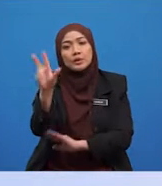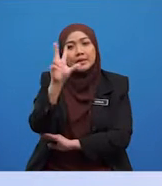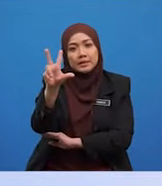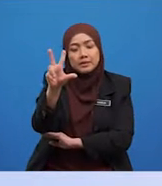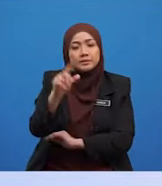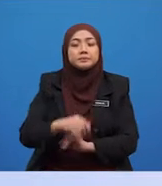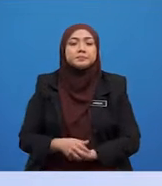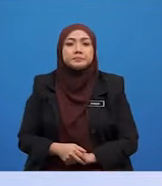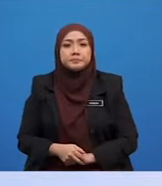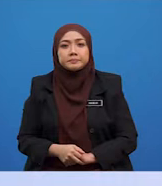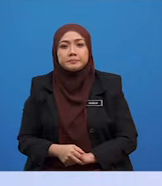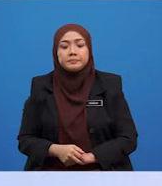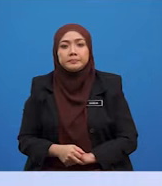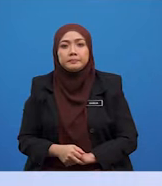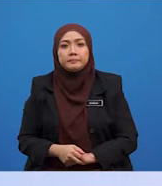lihat paparan.